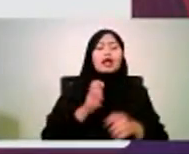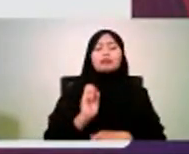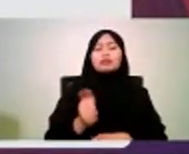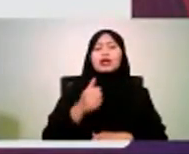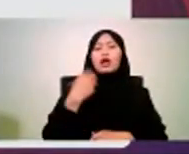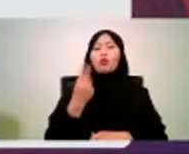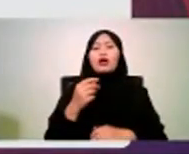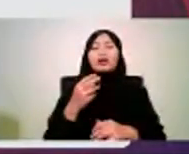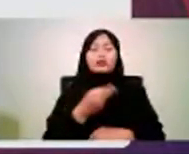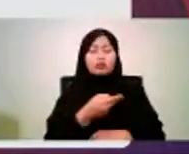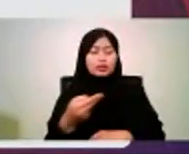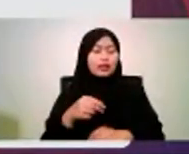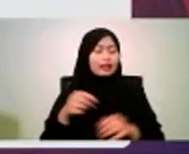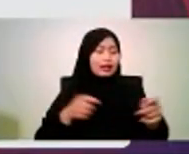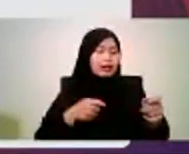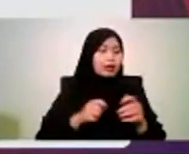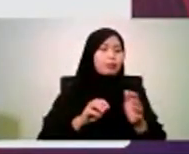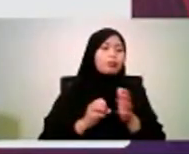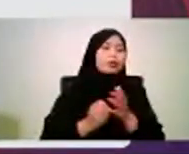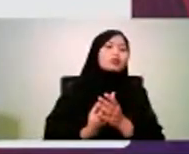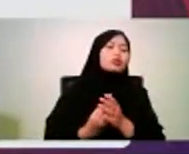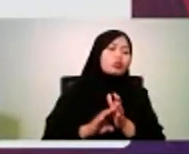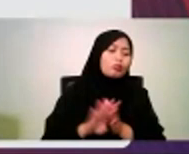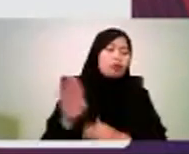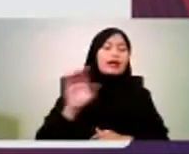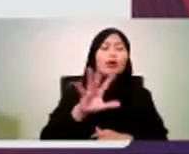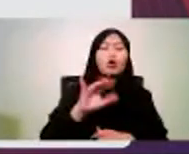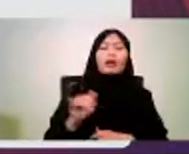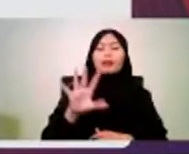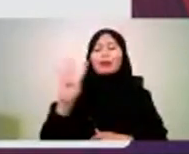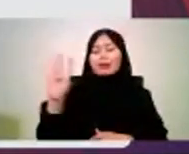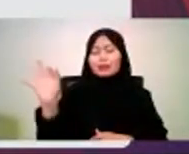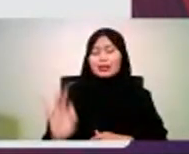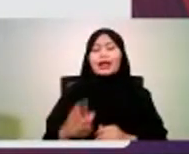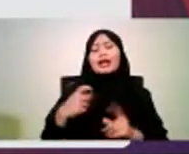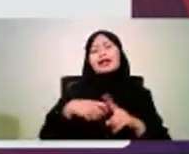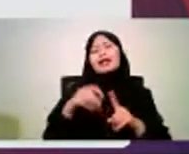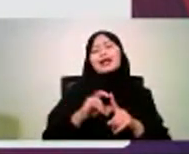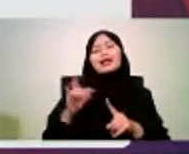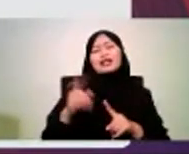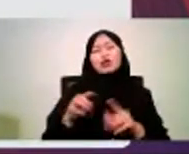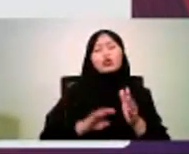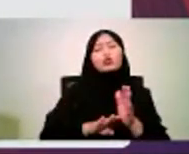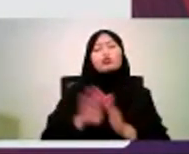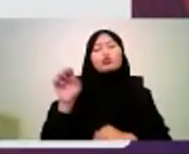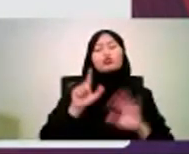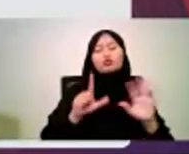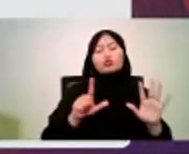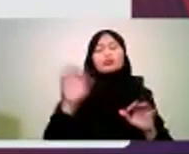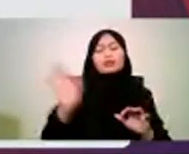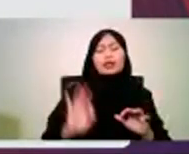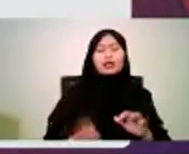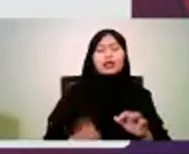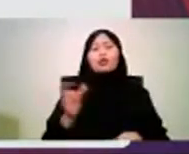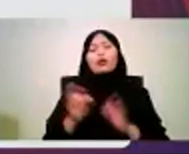terkendali pertumbuhannya 5,4 persen kreditnya tumbuh 10,7 persen UMKM kredit 18